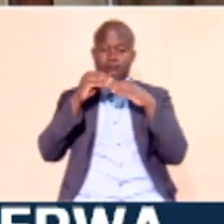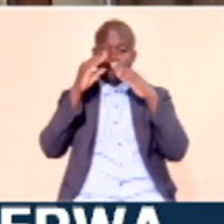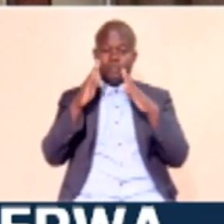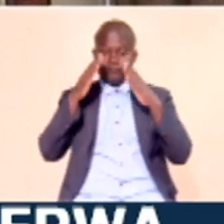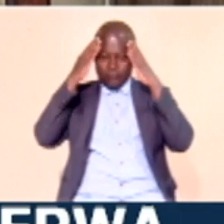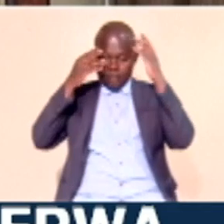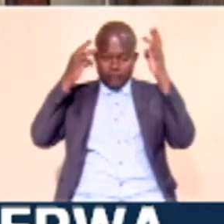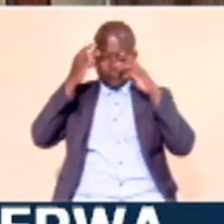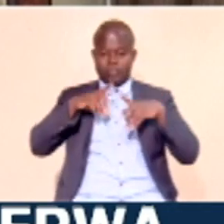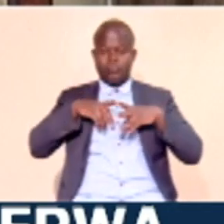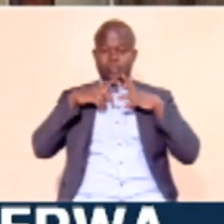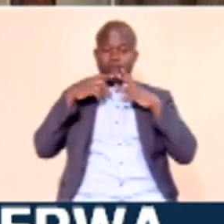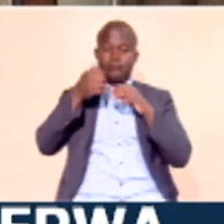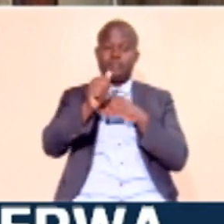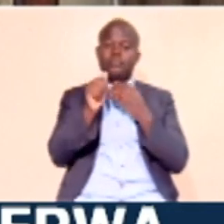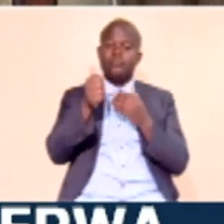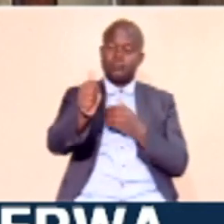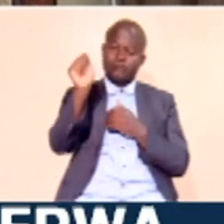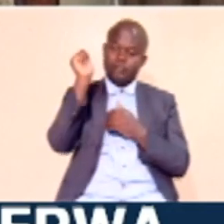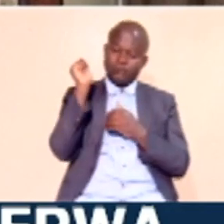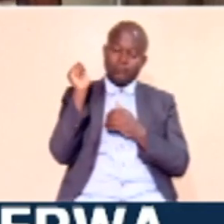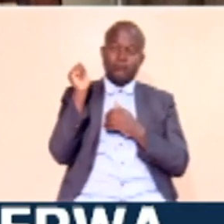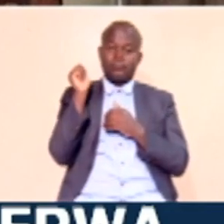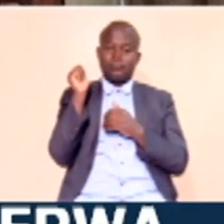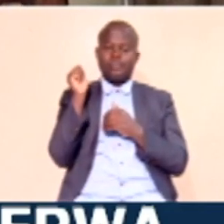ishinga n'imibereho ye bwite,